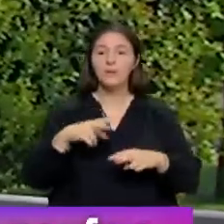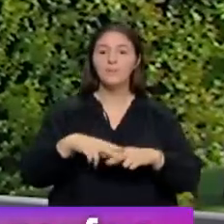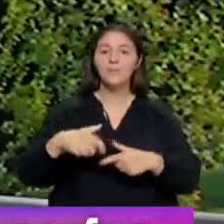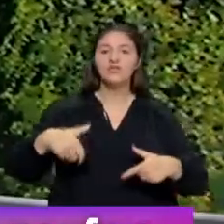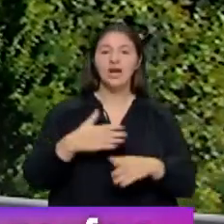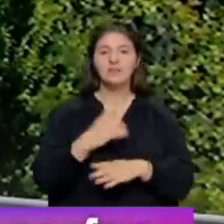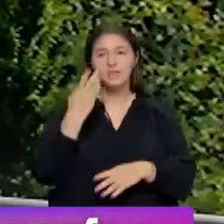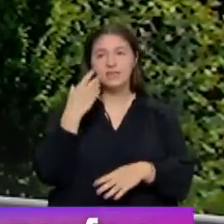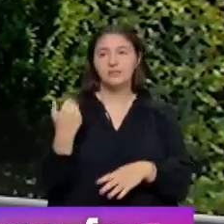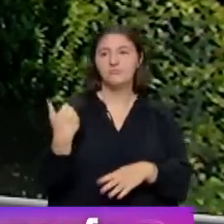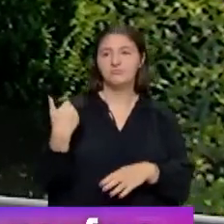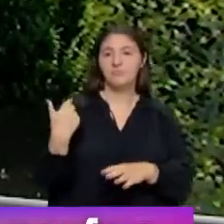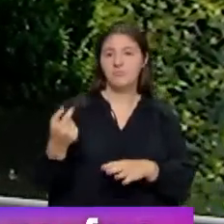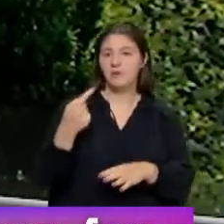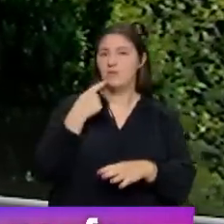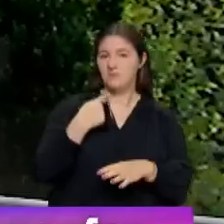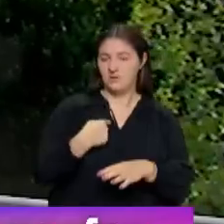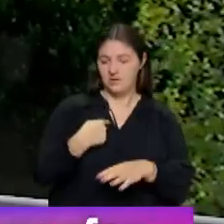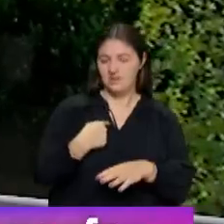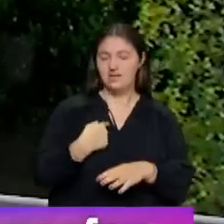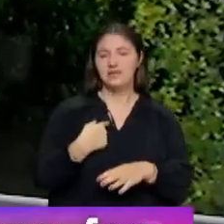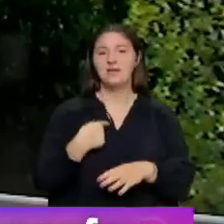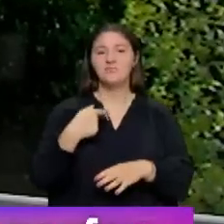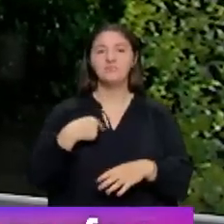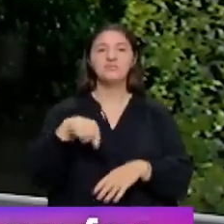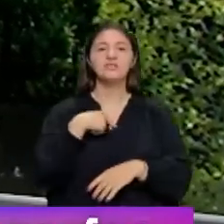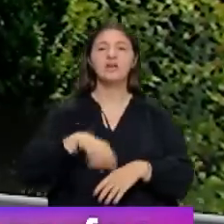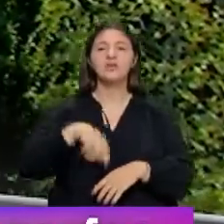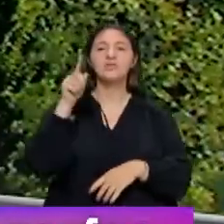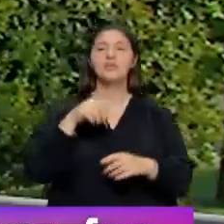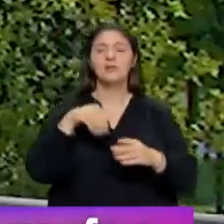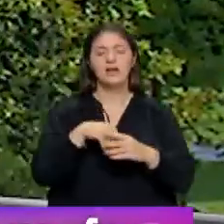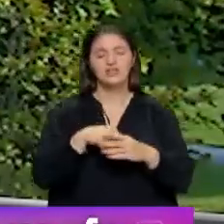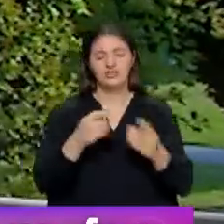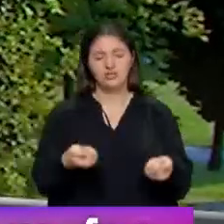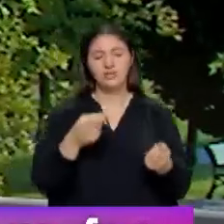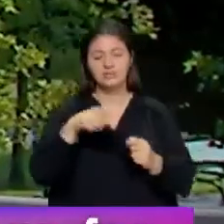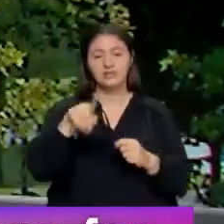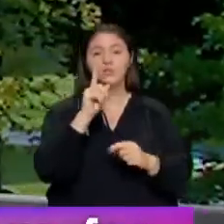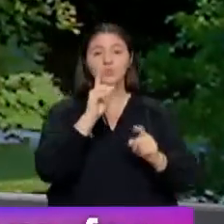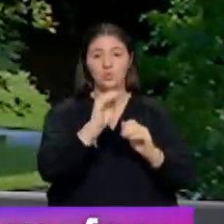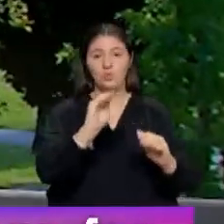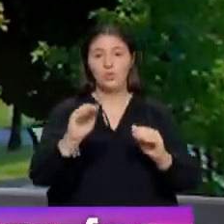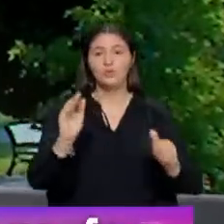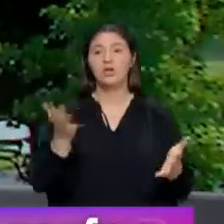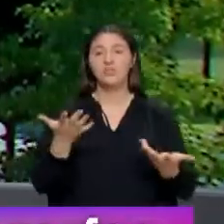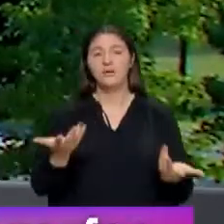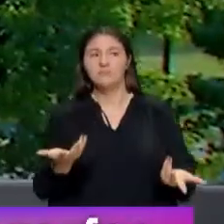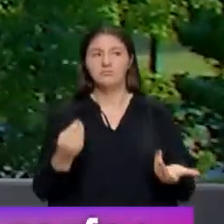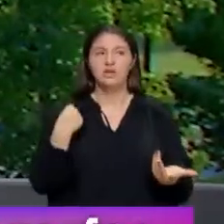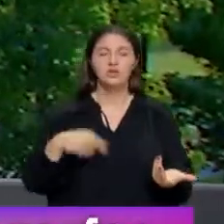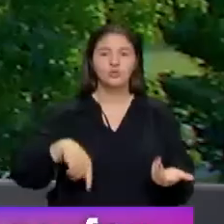başlığı aslında bir izleyicimiz belirledi Bizler Hani gündemle ilgili çalışırken bir zamanda sizlere de soruyoruz Acaba